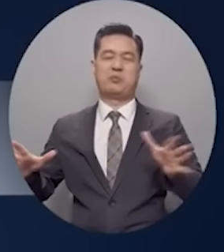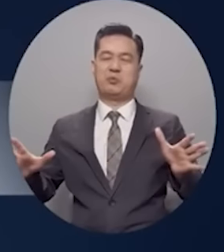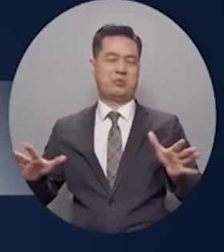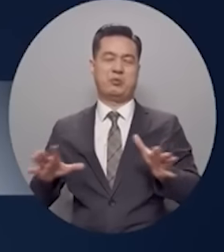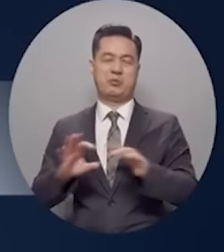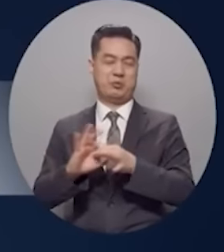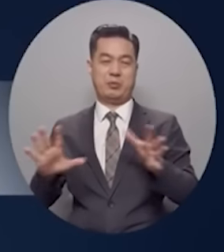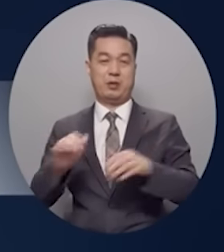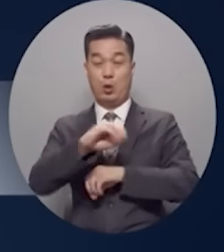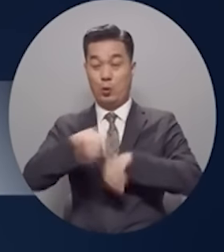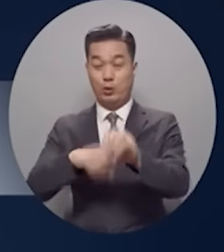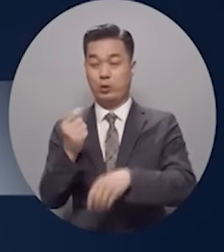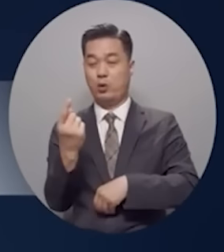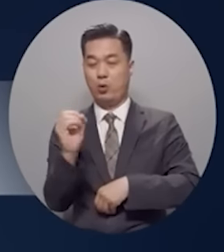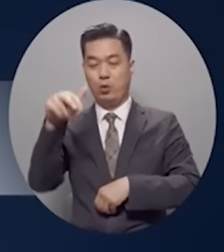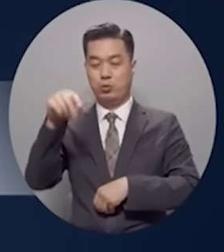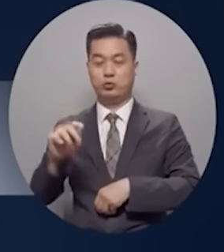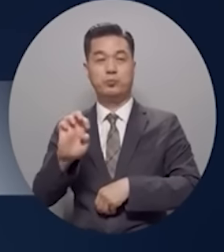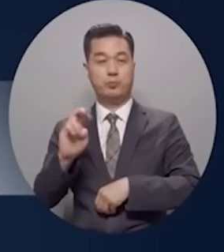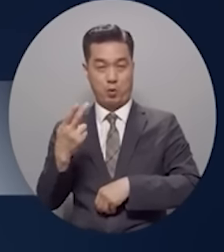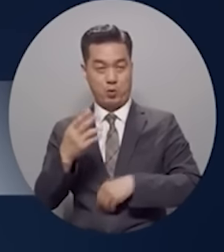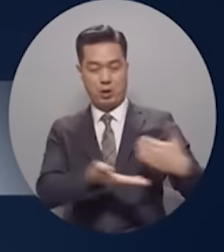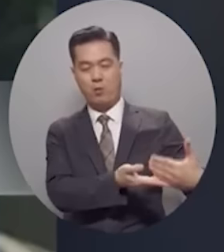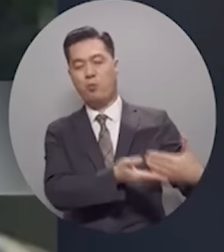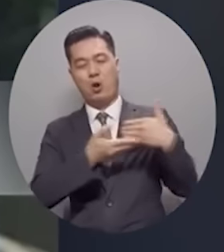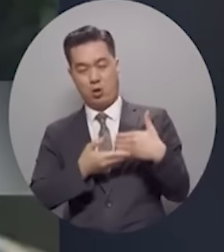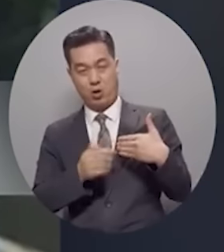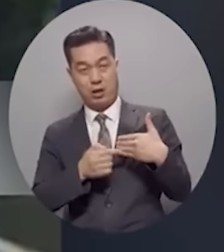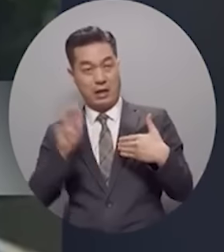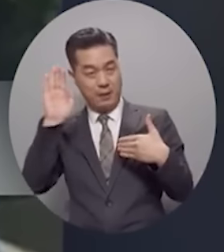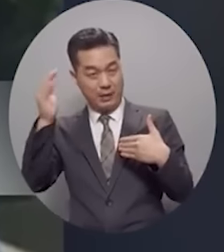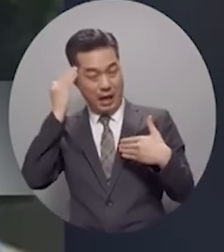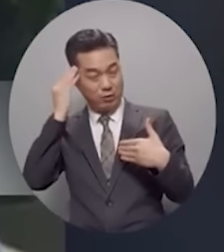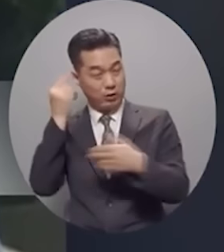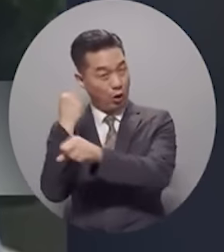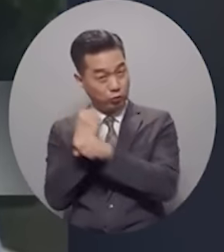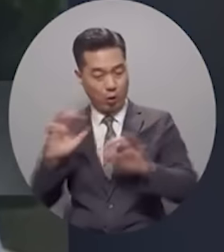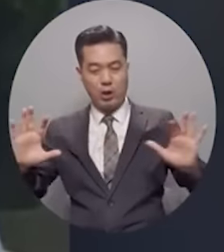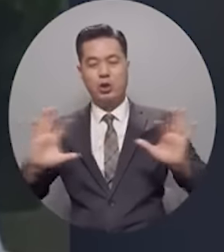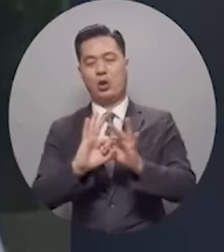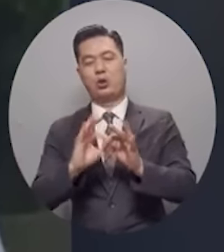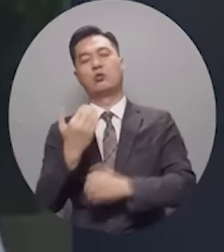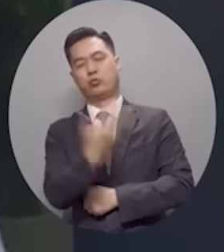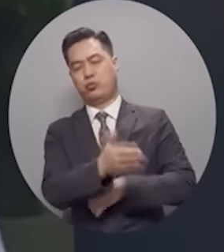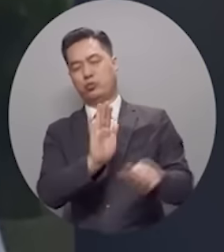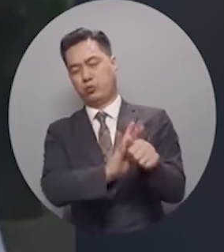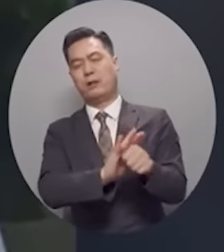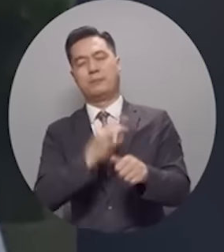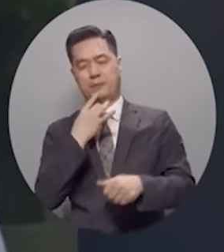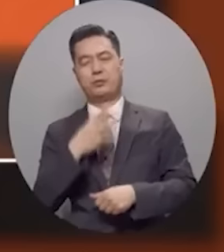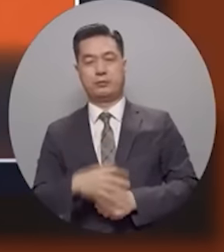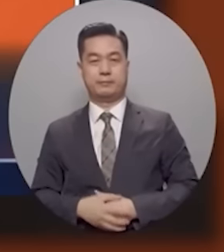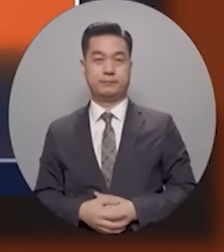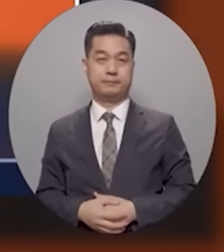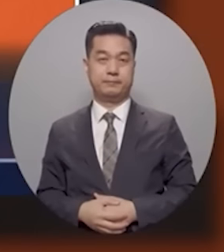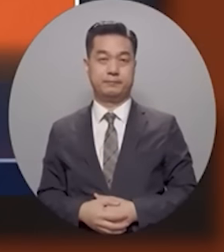홍준표 캠프 측 인사의 요청을 받고 홍캠프와 미래한국연구소를 연결해 준 게 전부라고 반박했습니다.